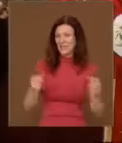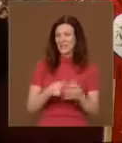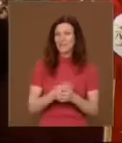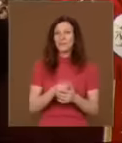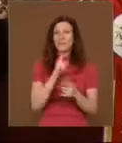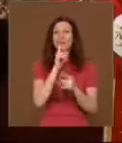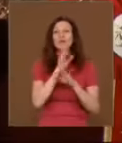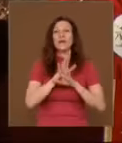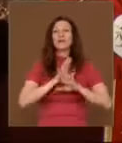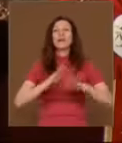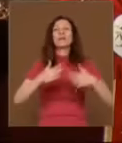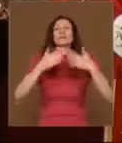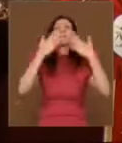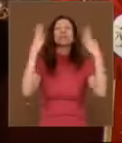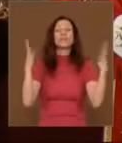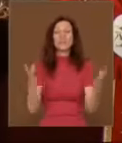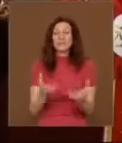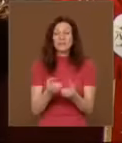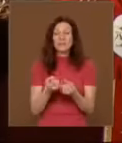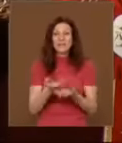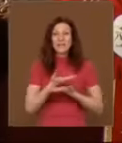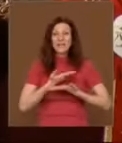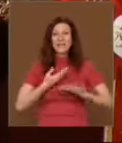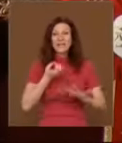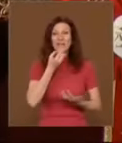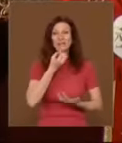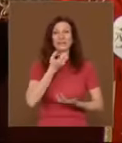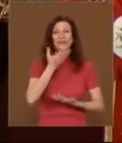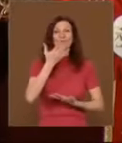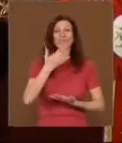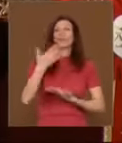За мира, свище, за спасение на нашите души, на Господа се